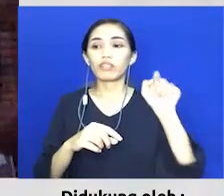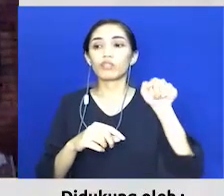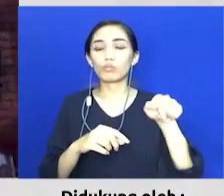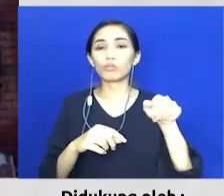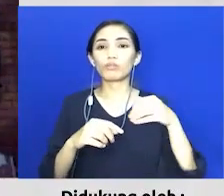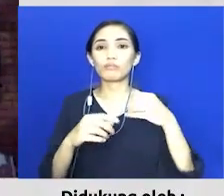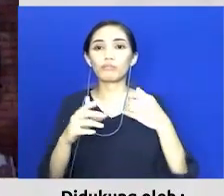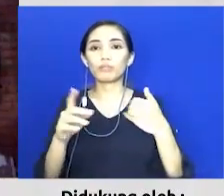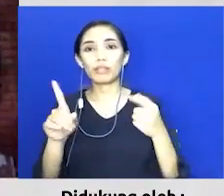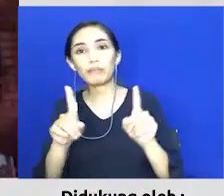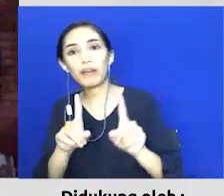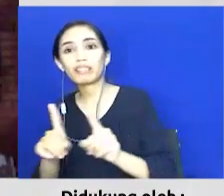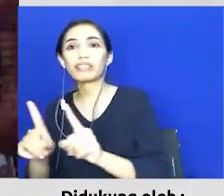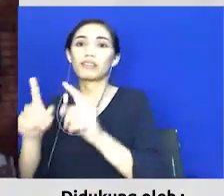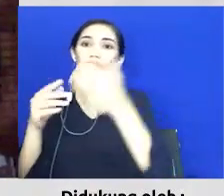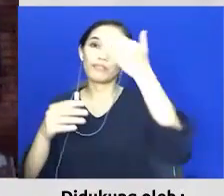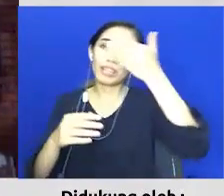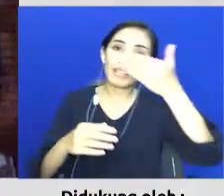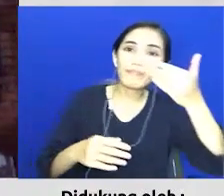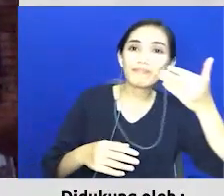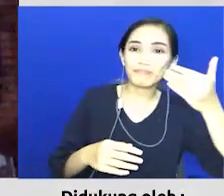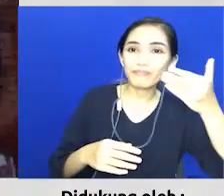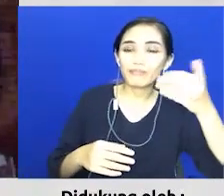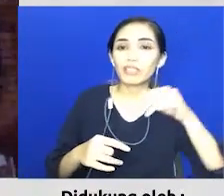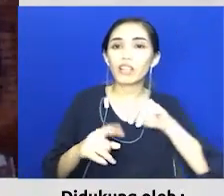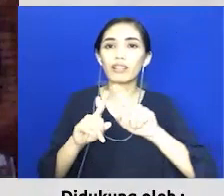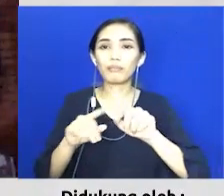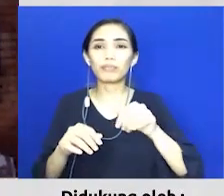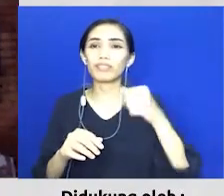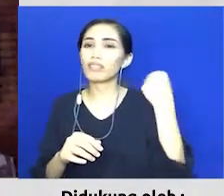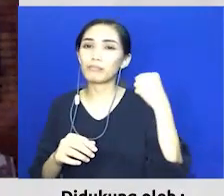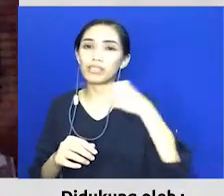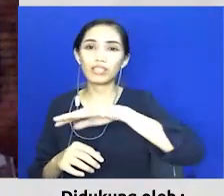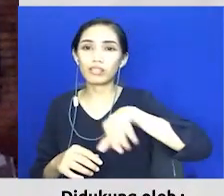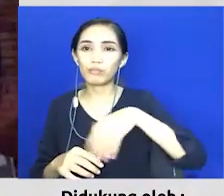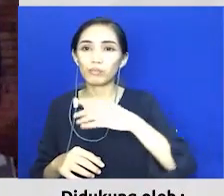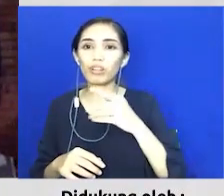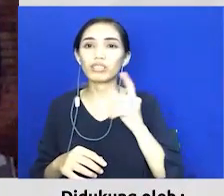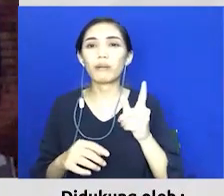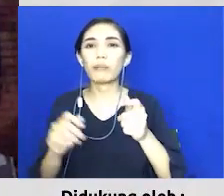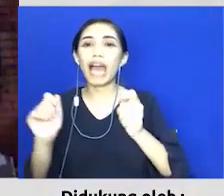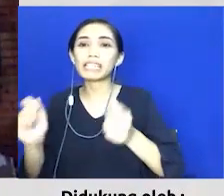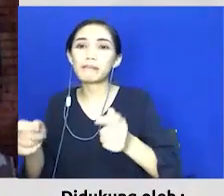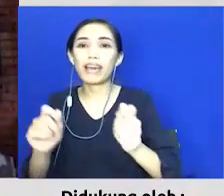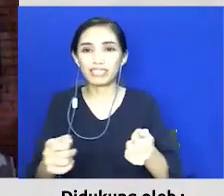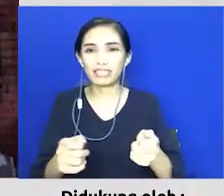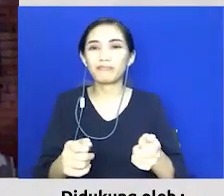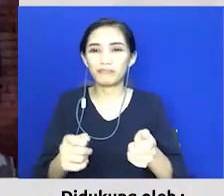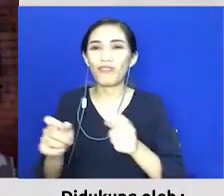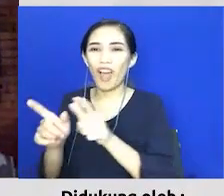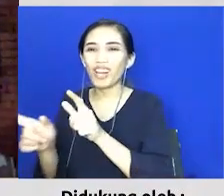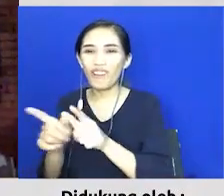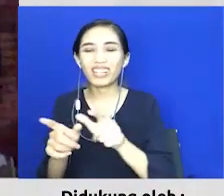Pak Usmar bersama Pervini itu menemani waktu itu dengan film, dengan karya-karya film. Sayangnya tidak semua kita bisa saksikan hari ini